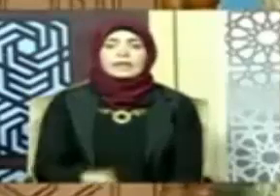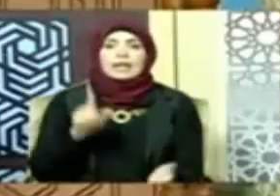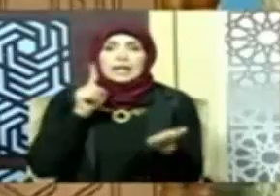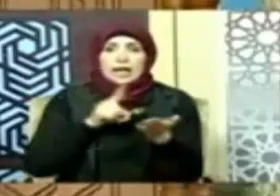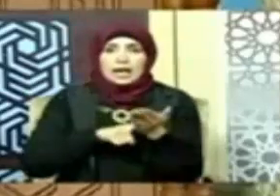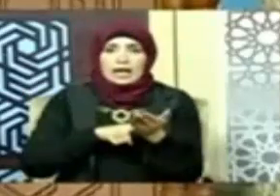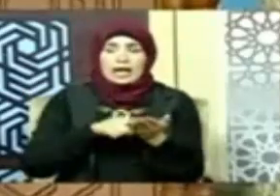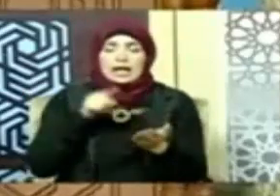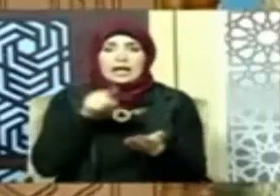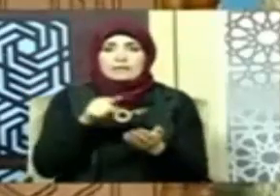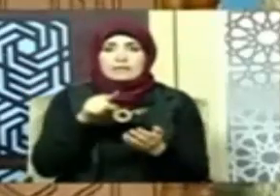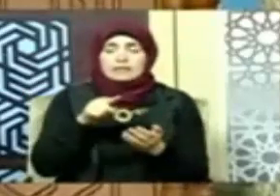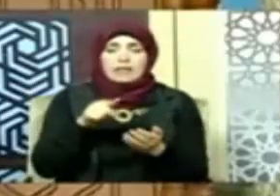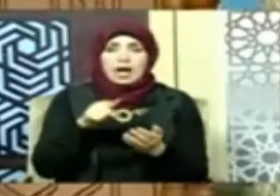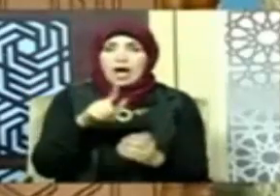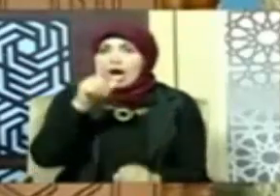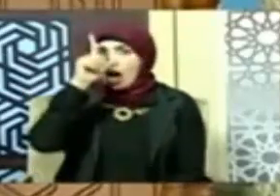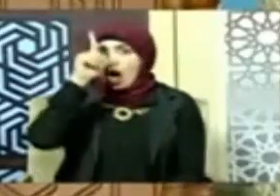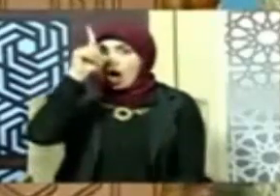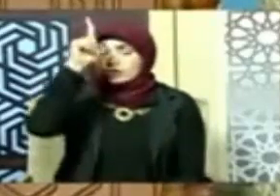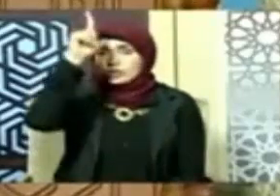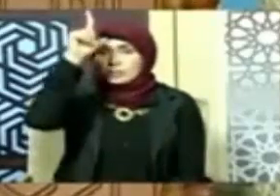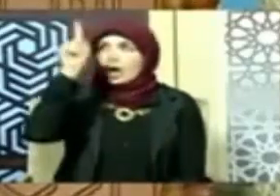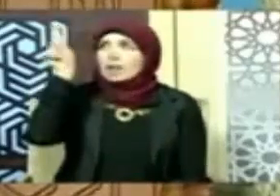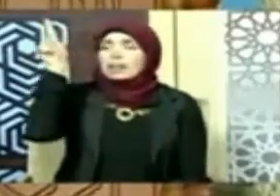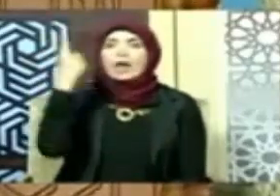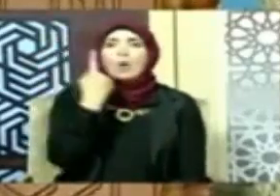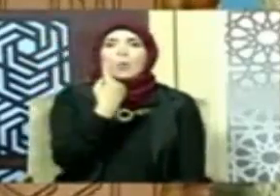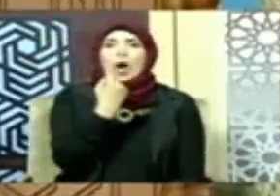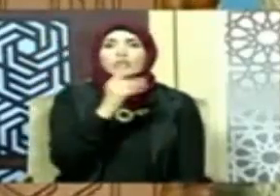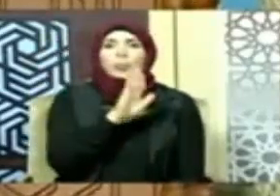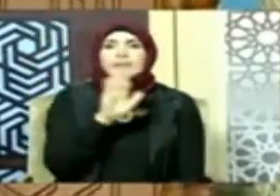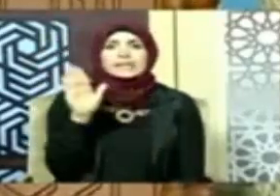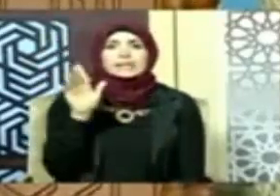فإن العظمة لله وحده،